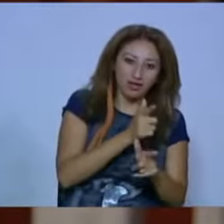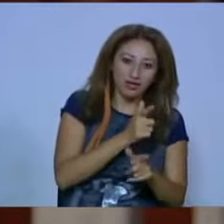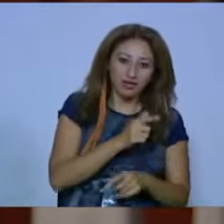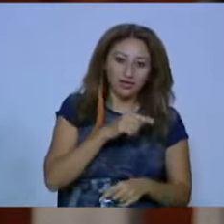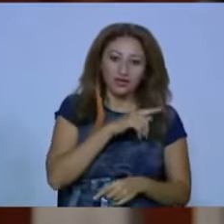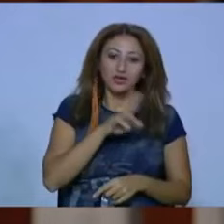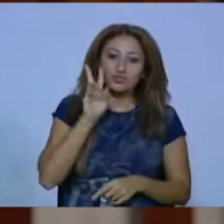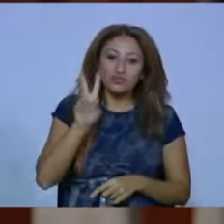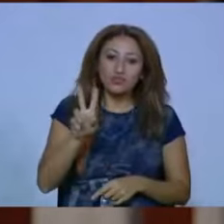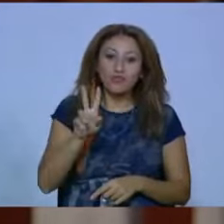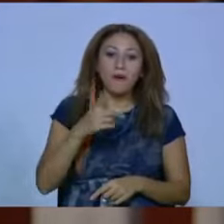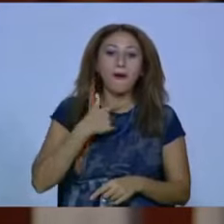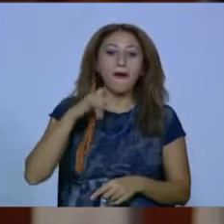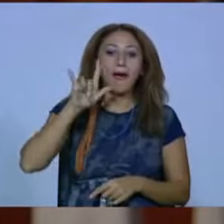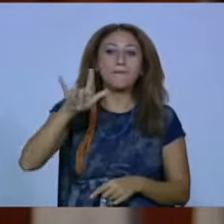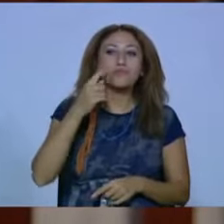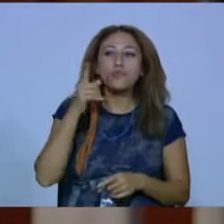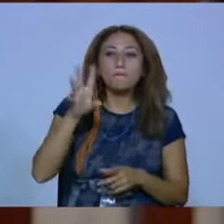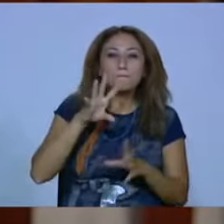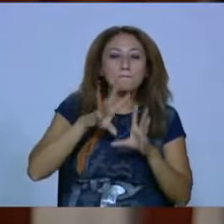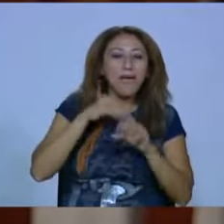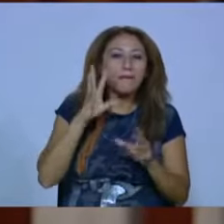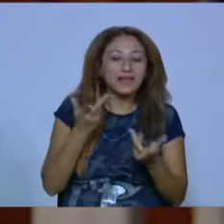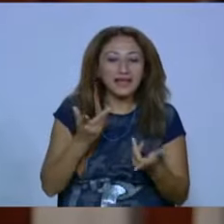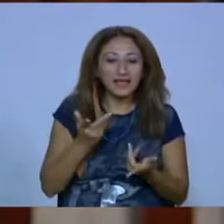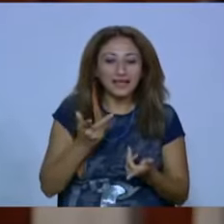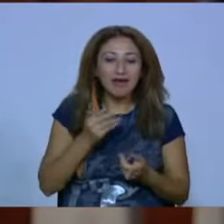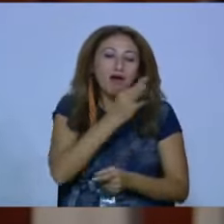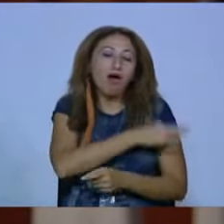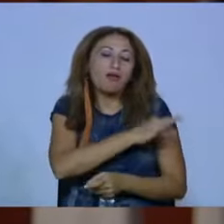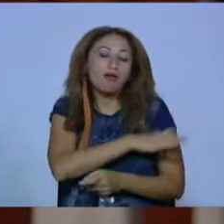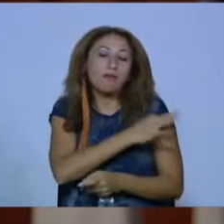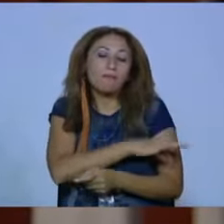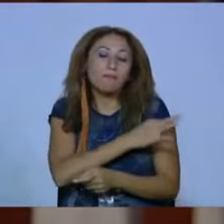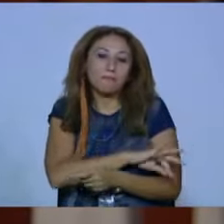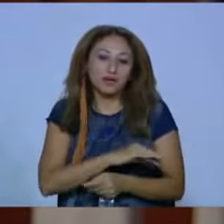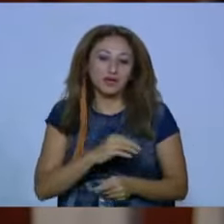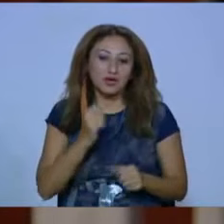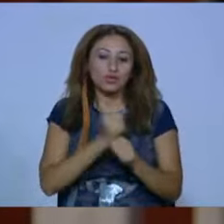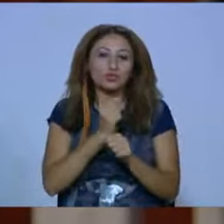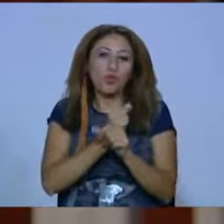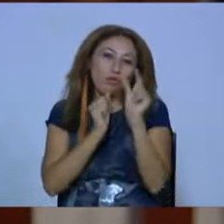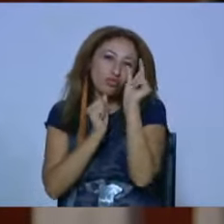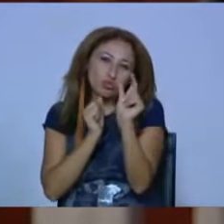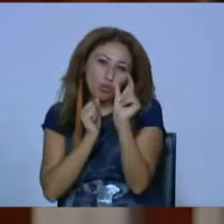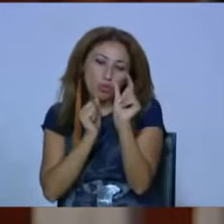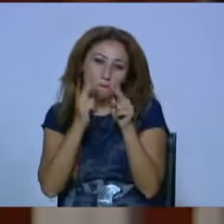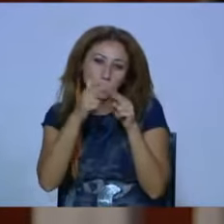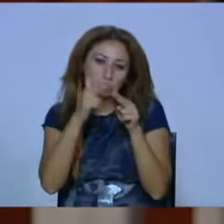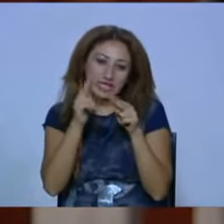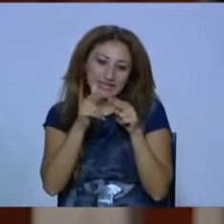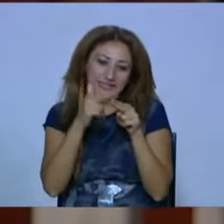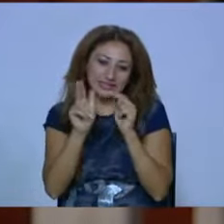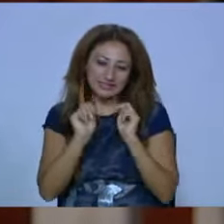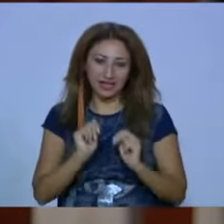حب يشوفه بيعمل ايه او يجربه لغايه ما اداله اول دور في حياته مسلسل كان اسمه